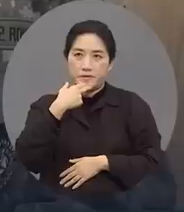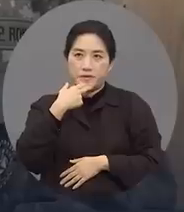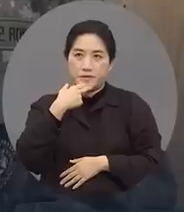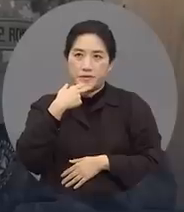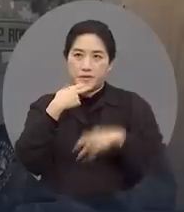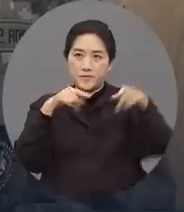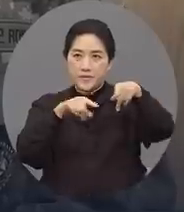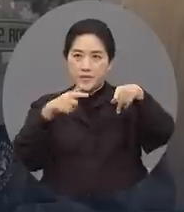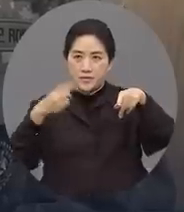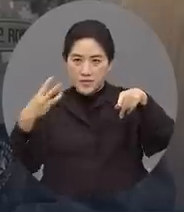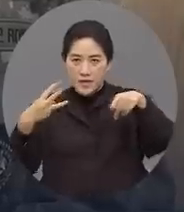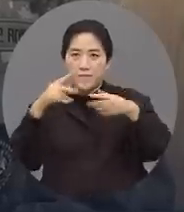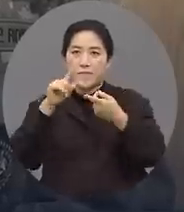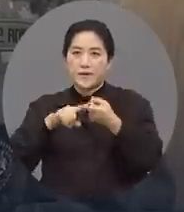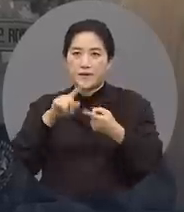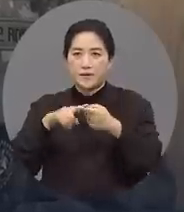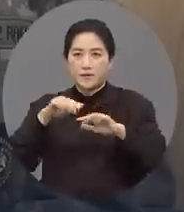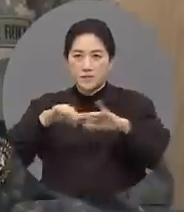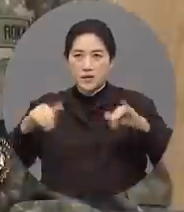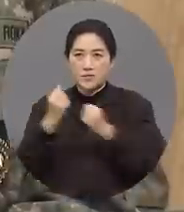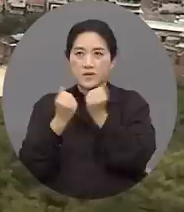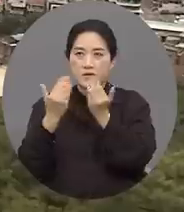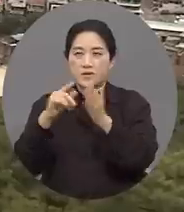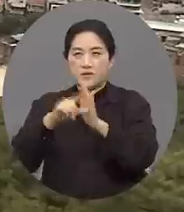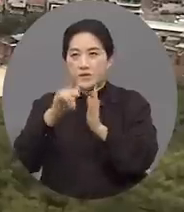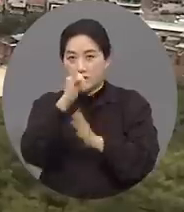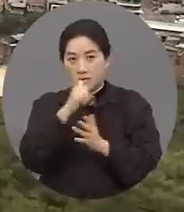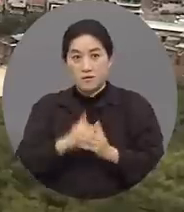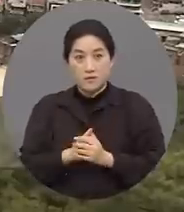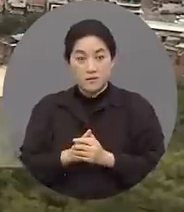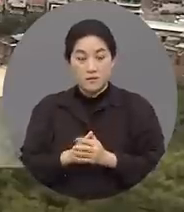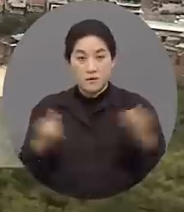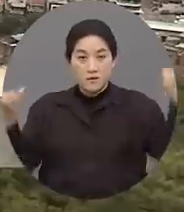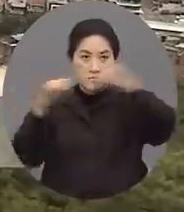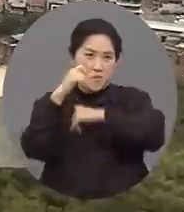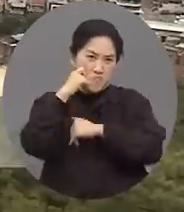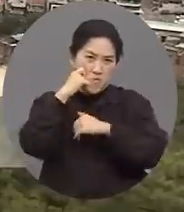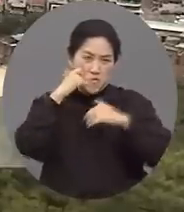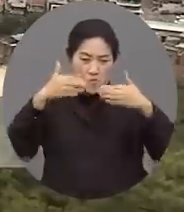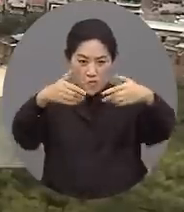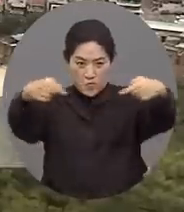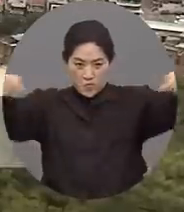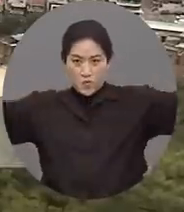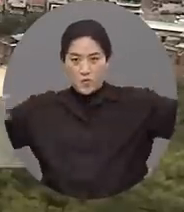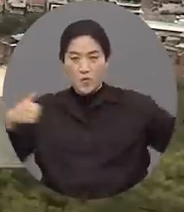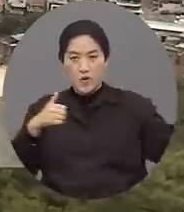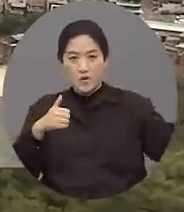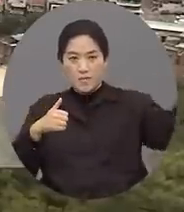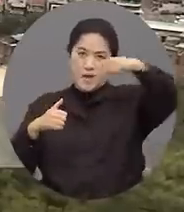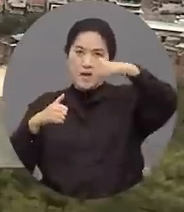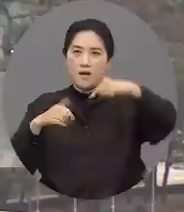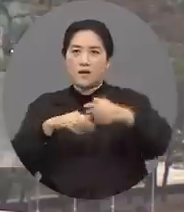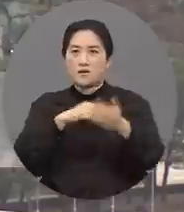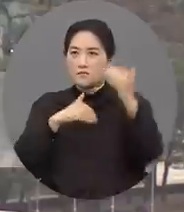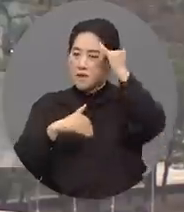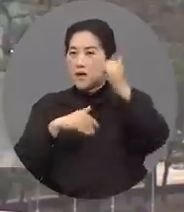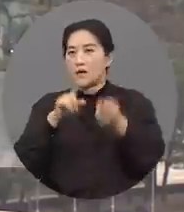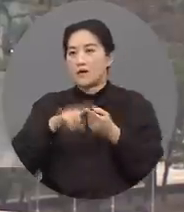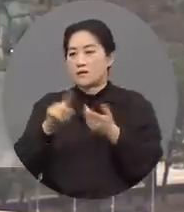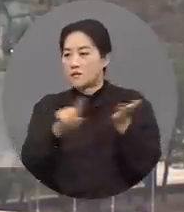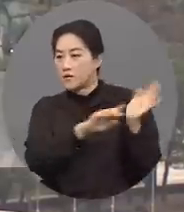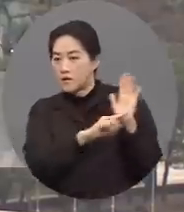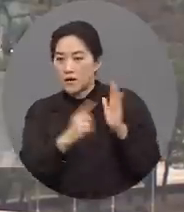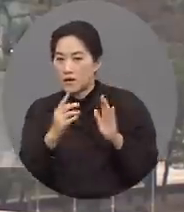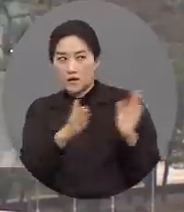P-73에 대한 것은 따로 말씀드릴 기회가 있습니다. 비행금지 구역 침범 상황을 비공개 브리핑에서 설명한 군은